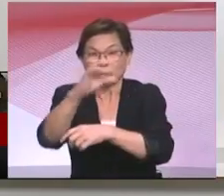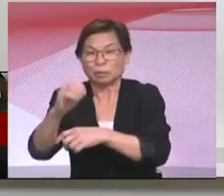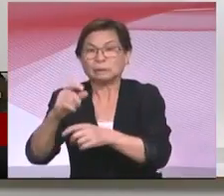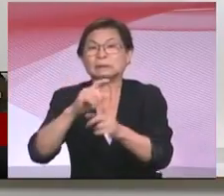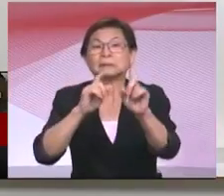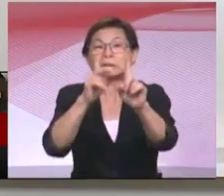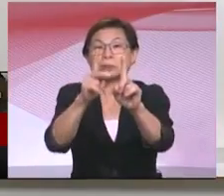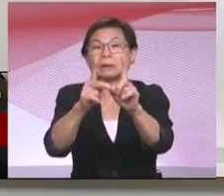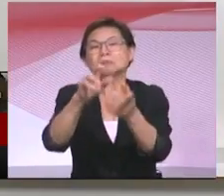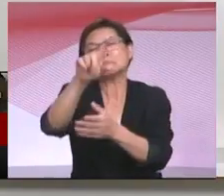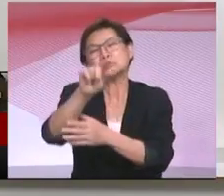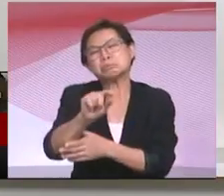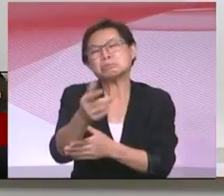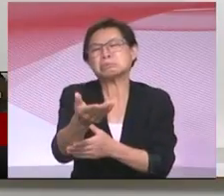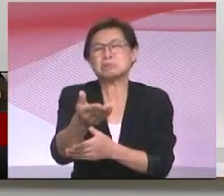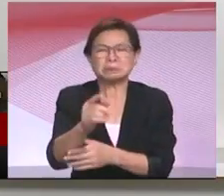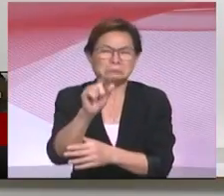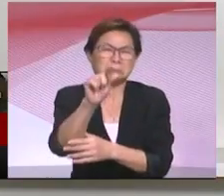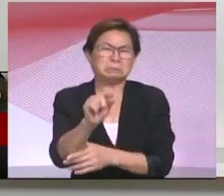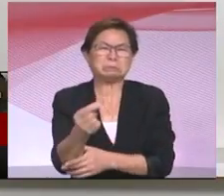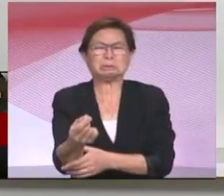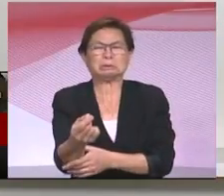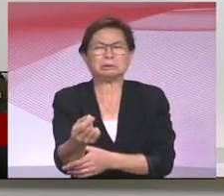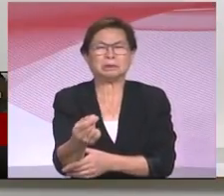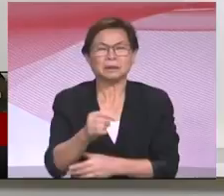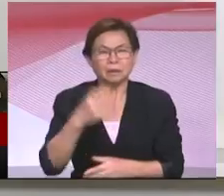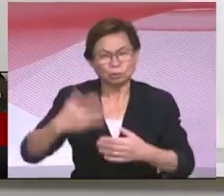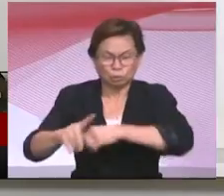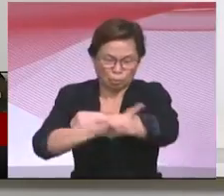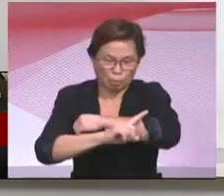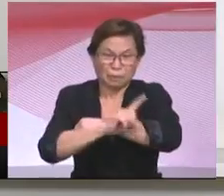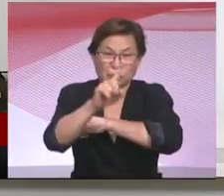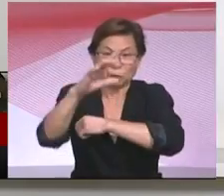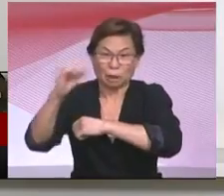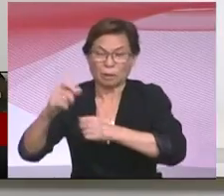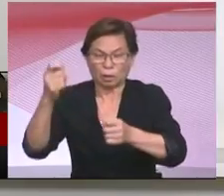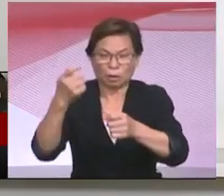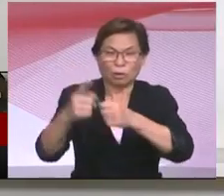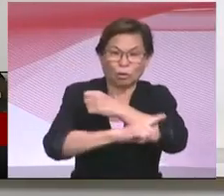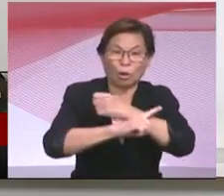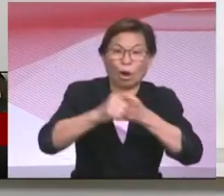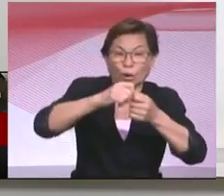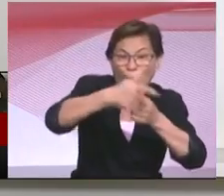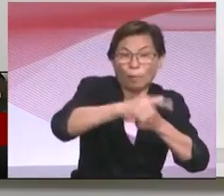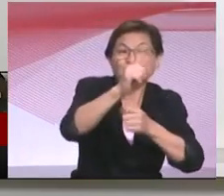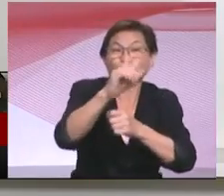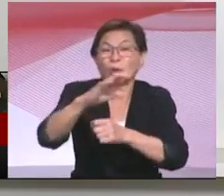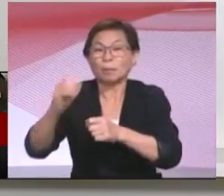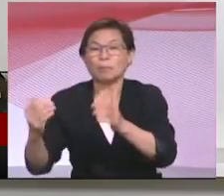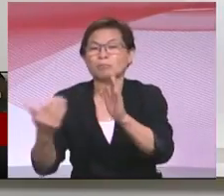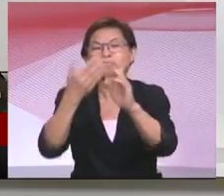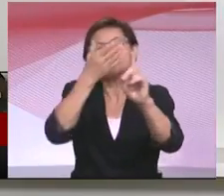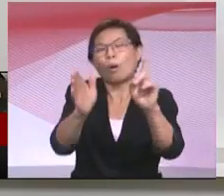RM1,000 adalah terlalu rendah. Kita pernah menyaman satu syarikat, memberi kompaun satu syarikat yang